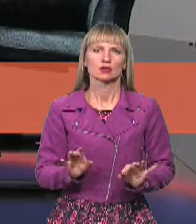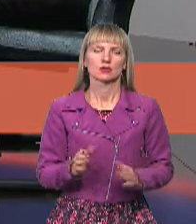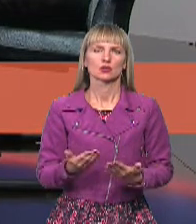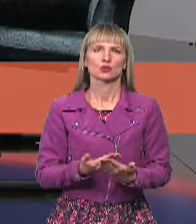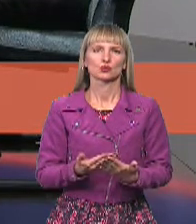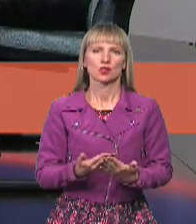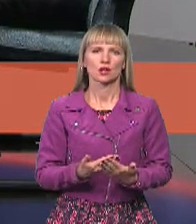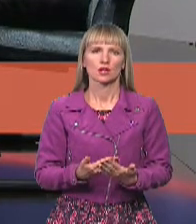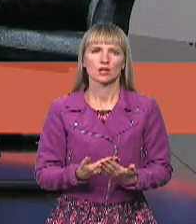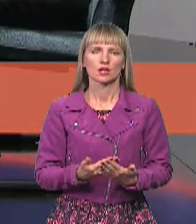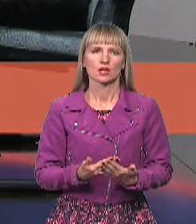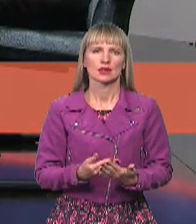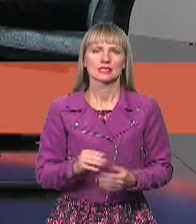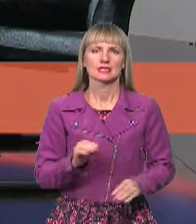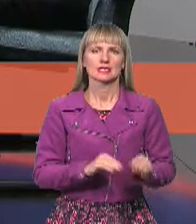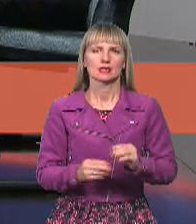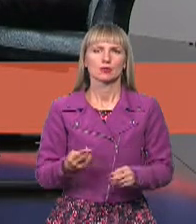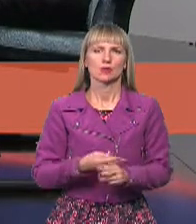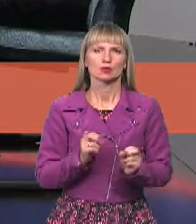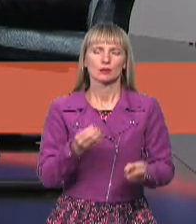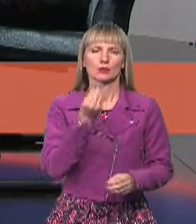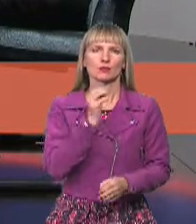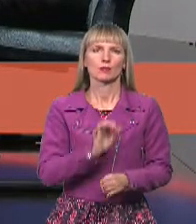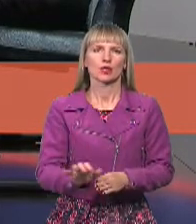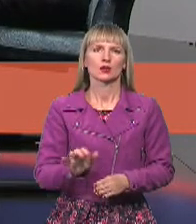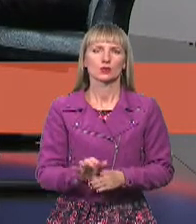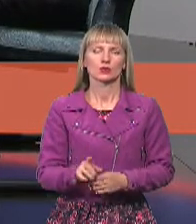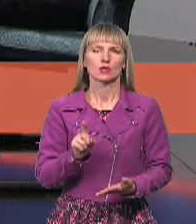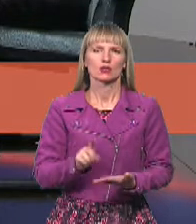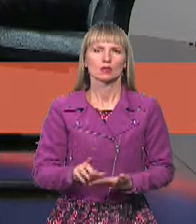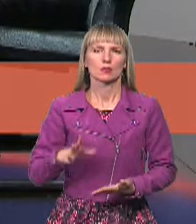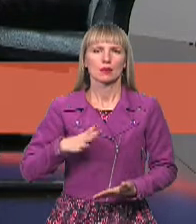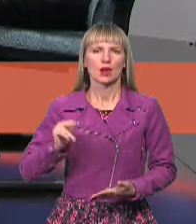прокомментировать. Система безопасности пищевых продуктов должна